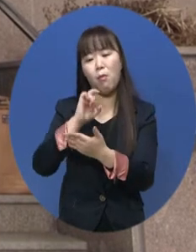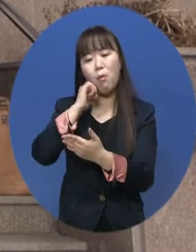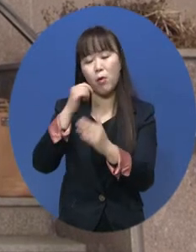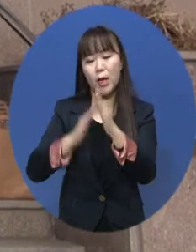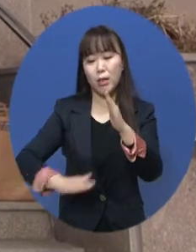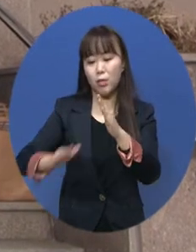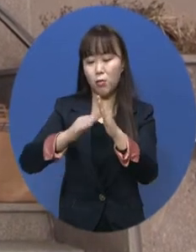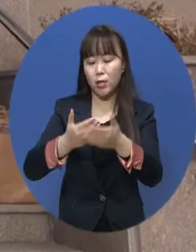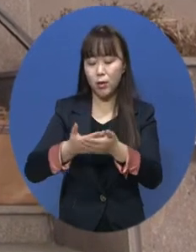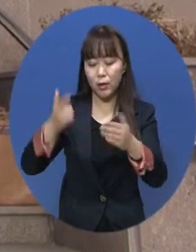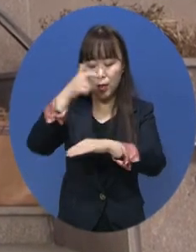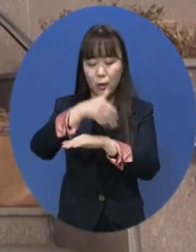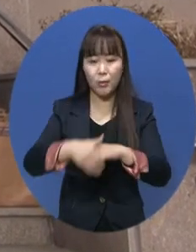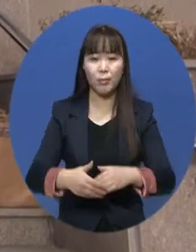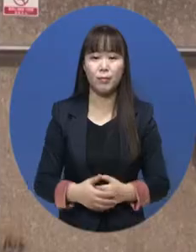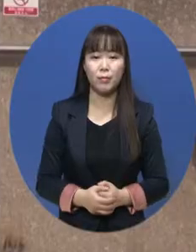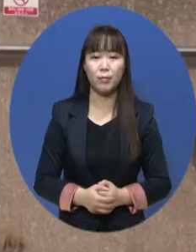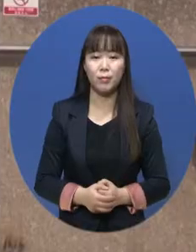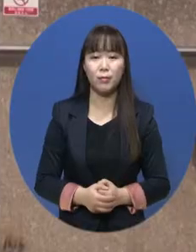가정에 전달될 예정입니다.